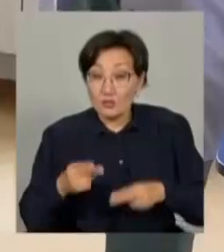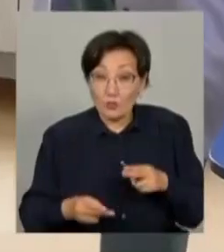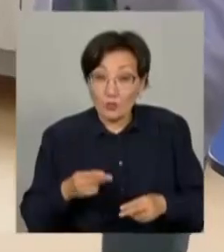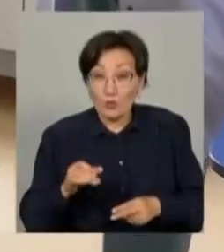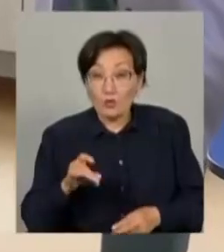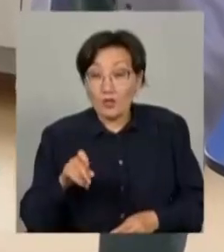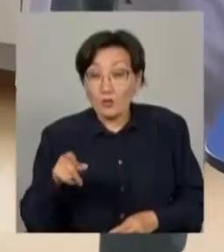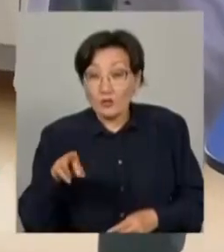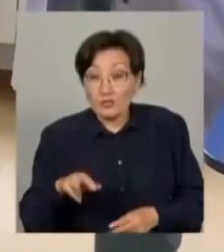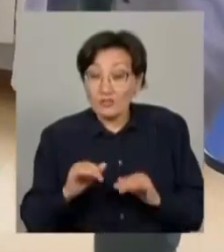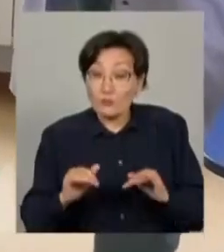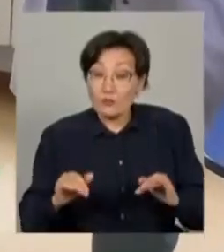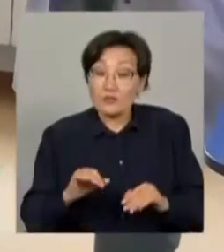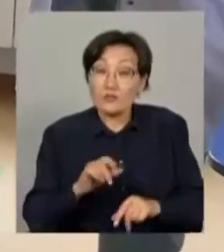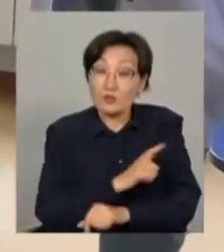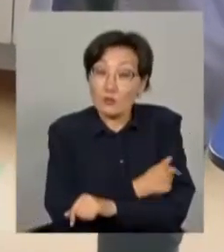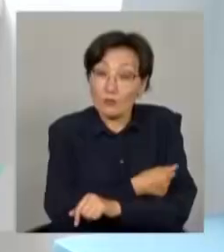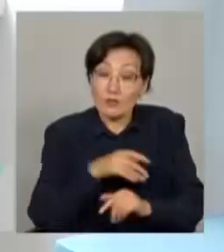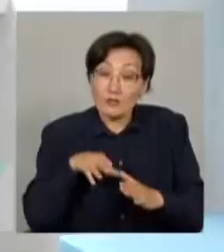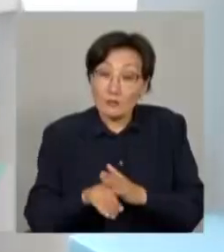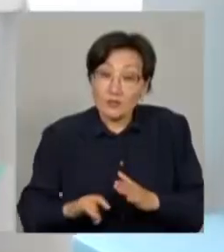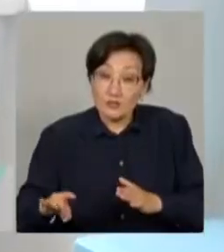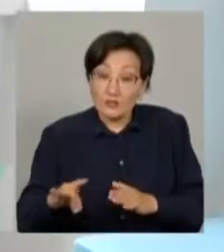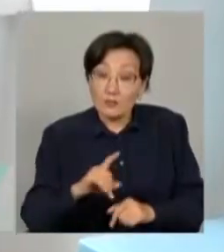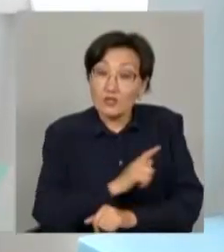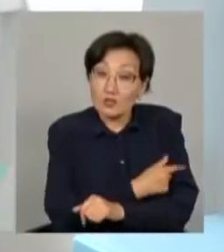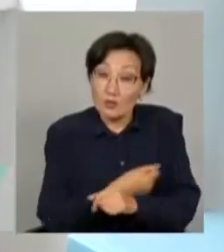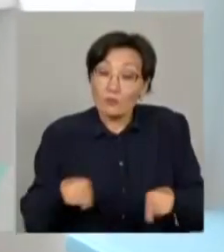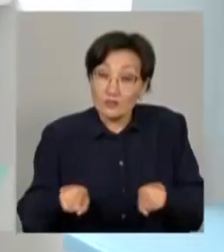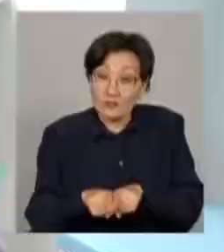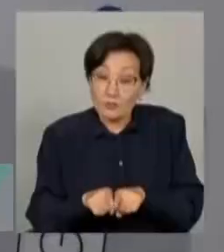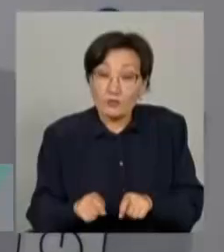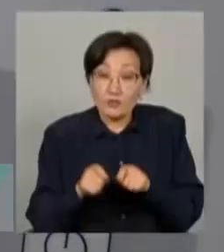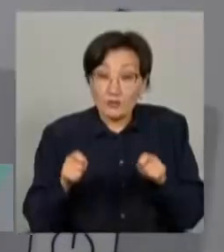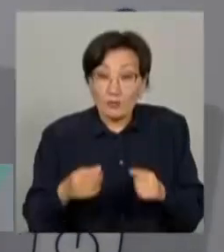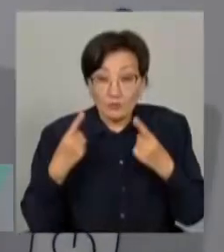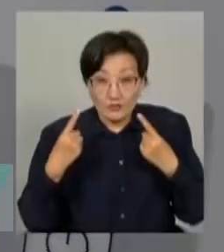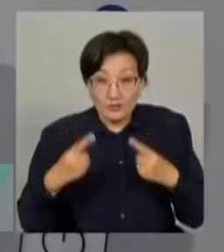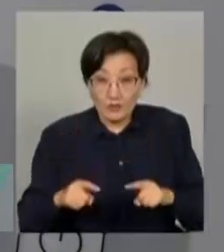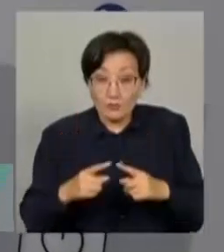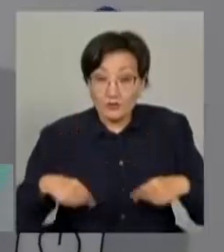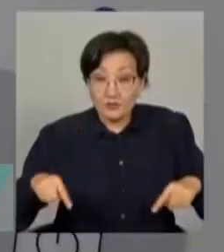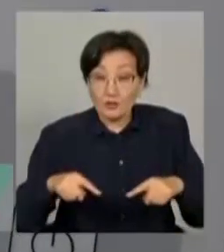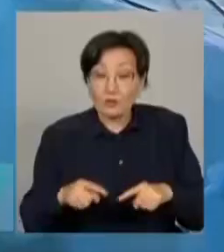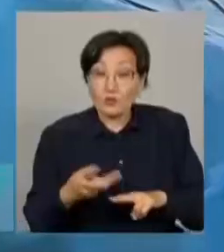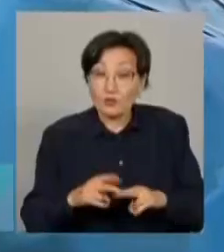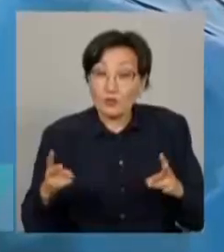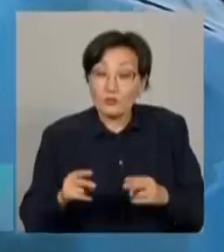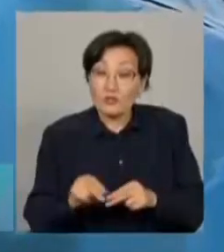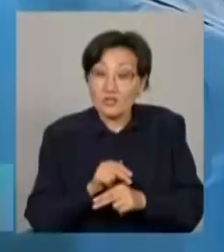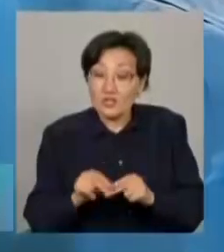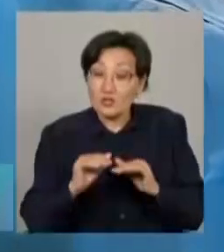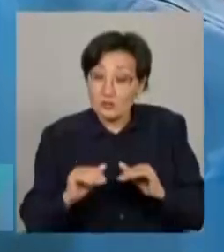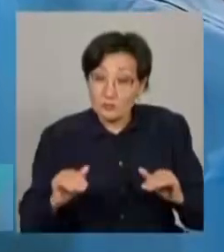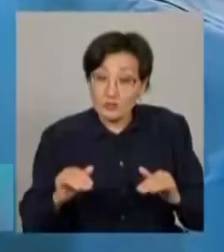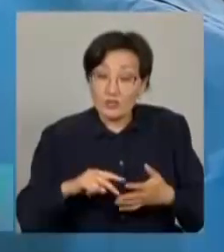урология. Сегодня детская больница стоит наряду с республиканскими клиниками. В ней развернуты уникальные отделения, предназначенные для лечения детей.